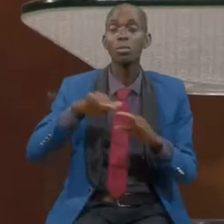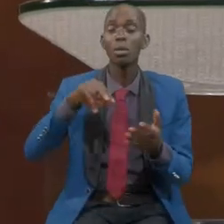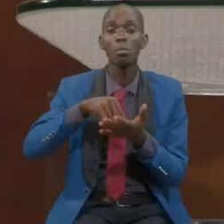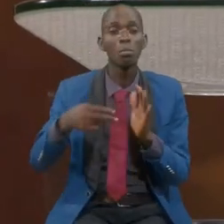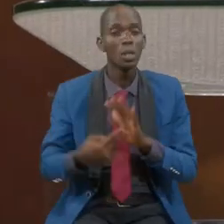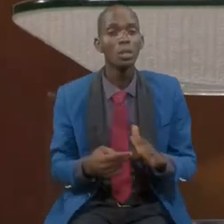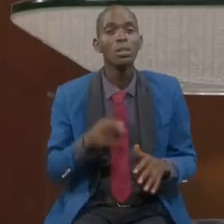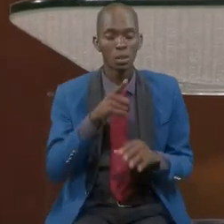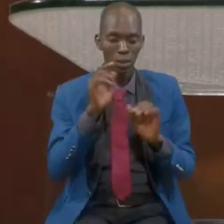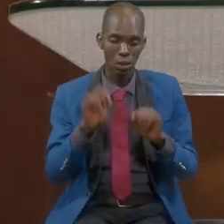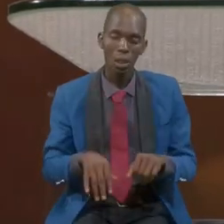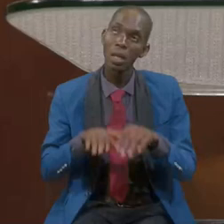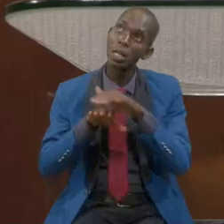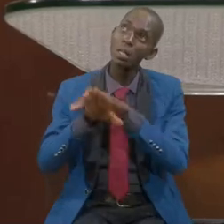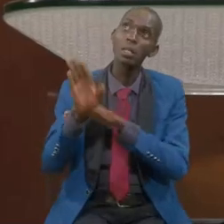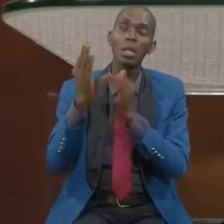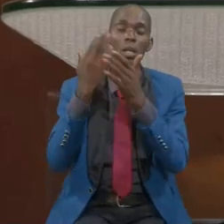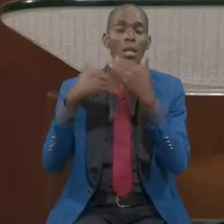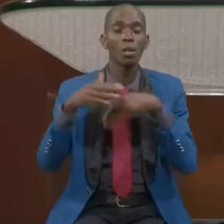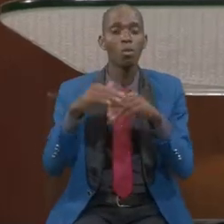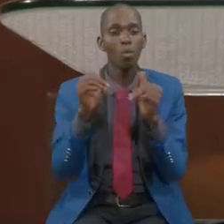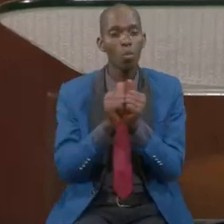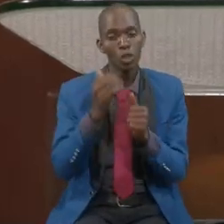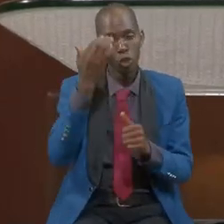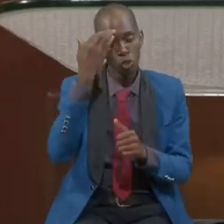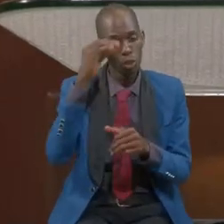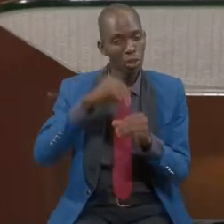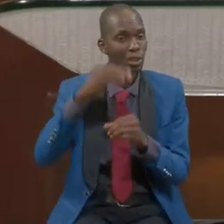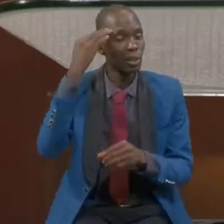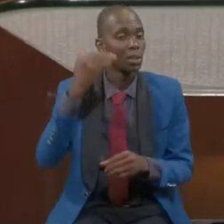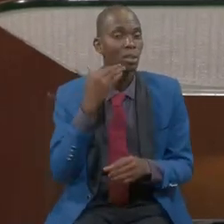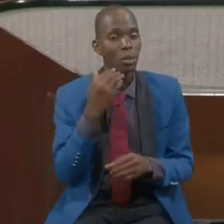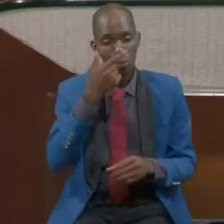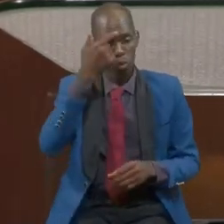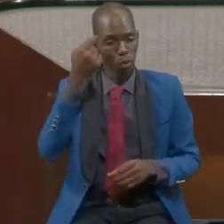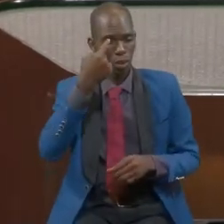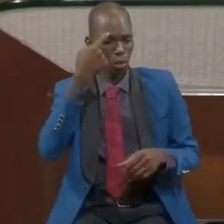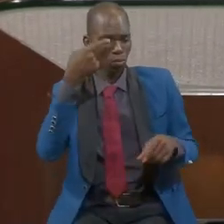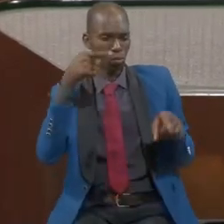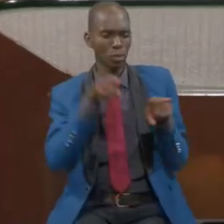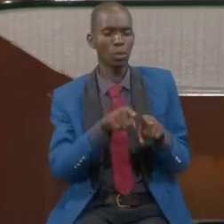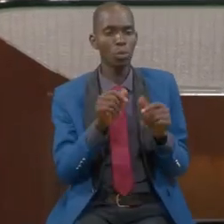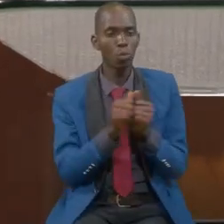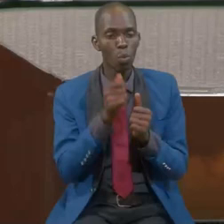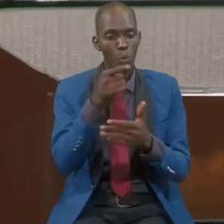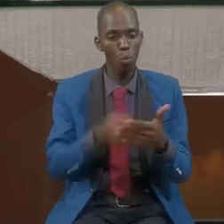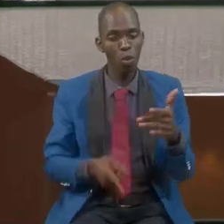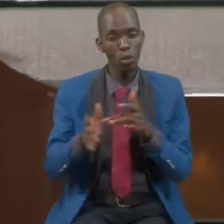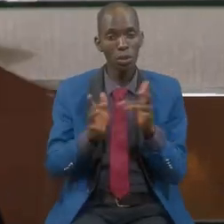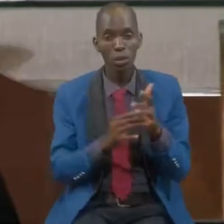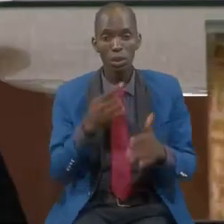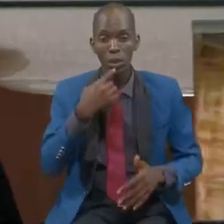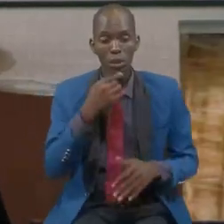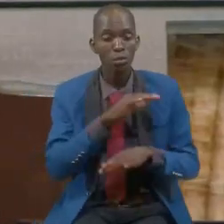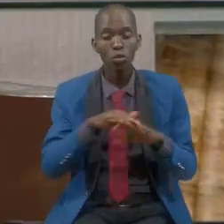dire qu'il est entré dans le royaume de Dieu. Oui, parce qu'il s'est accordé avec ce que Jésus a